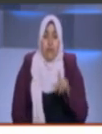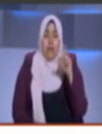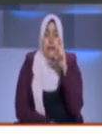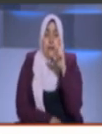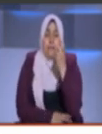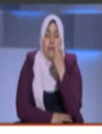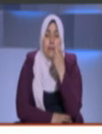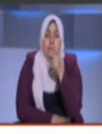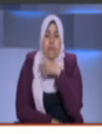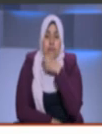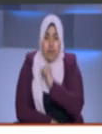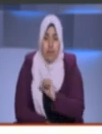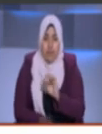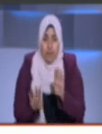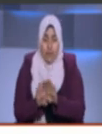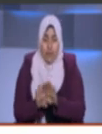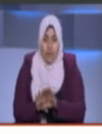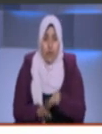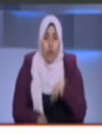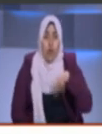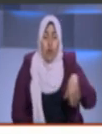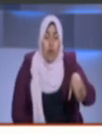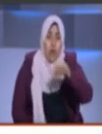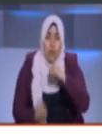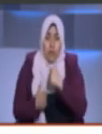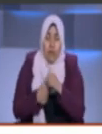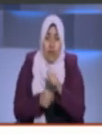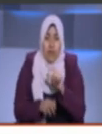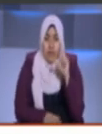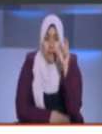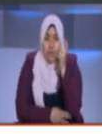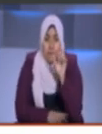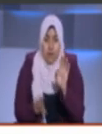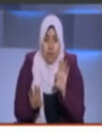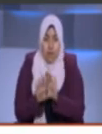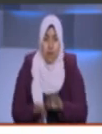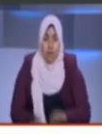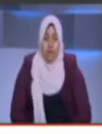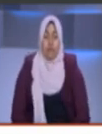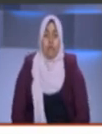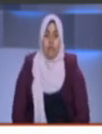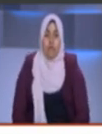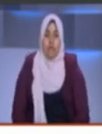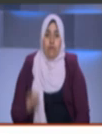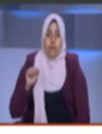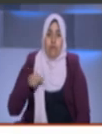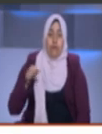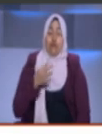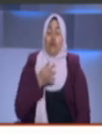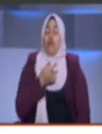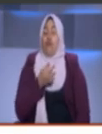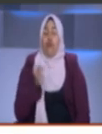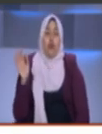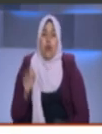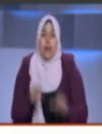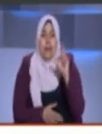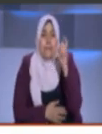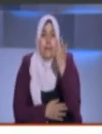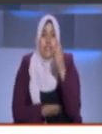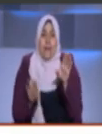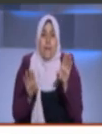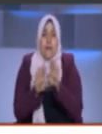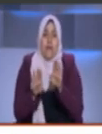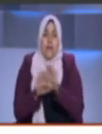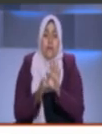هل الوضع بالنسبة لبقية المساجد يعني مغلقة أيضا؟ كل المساجد في فرنسا مغلقة